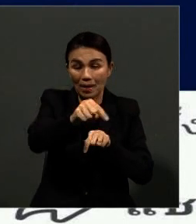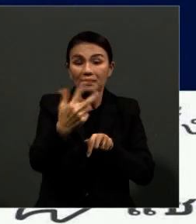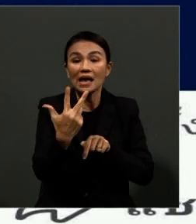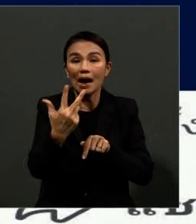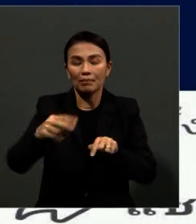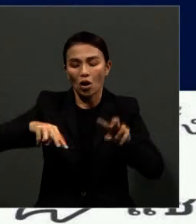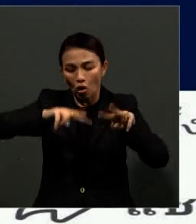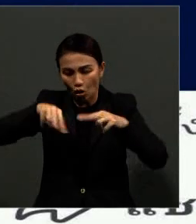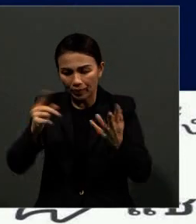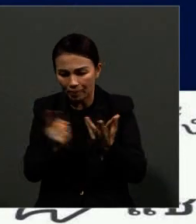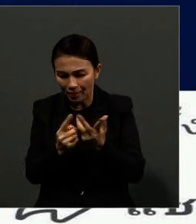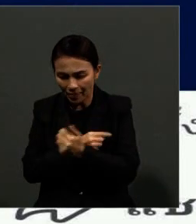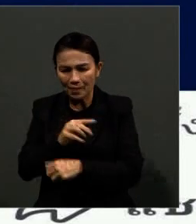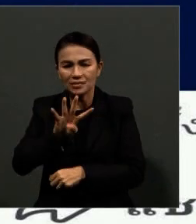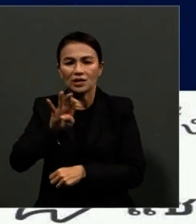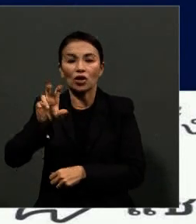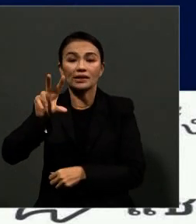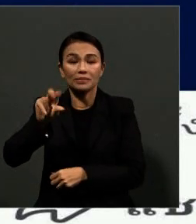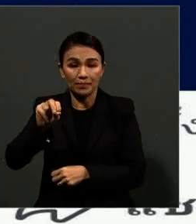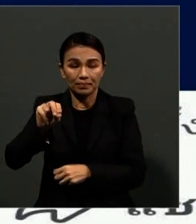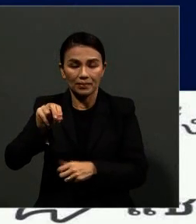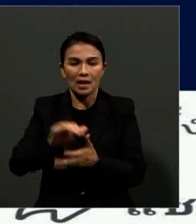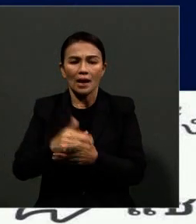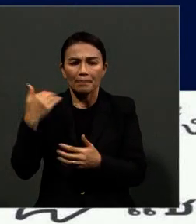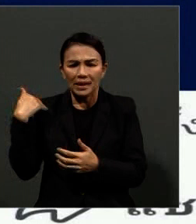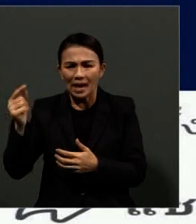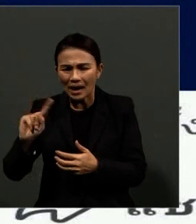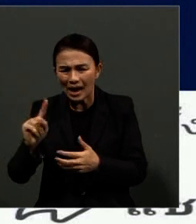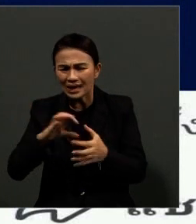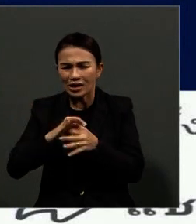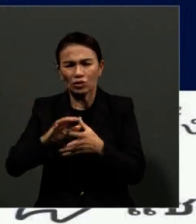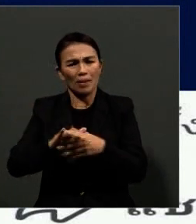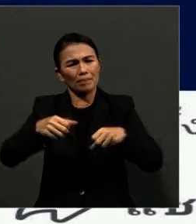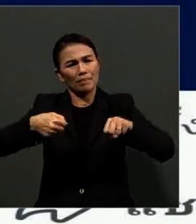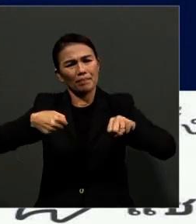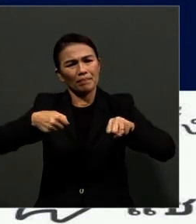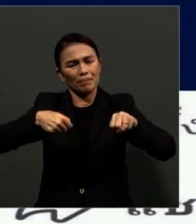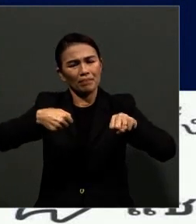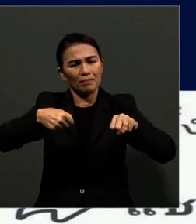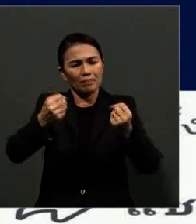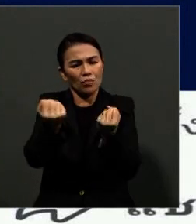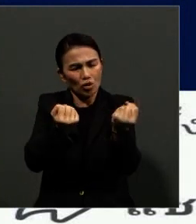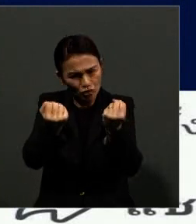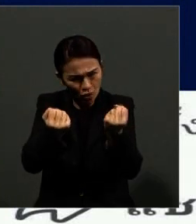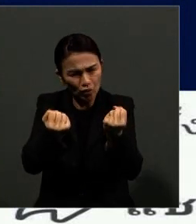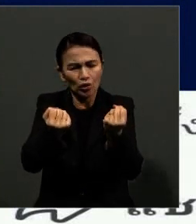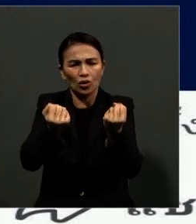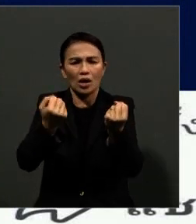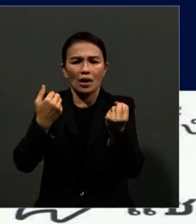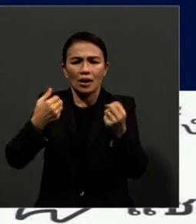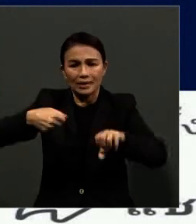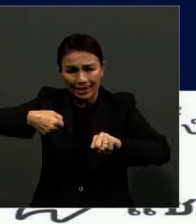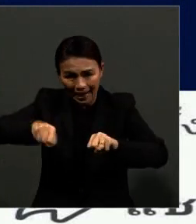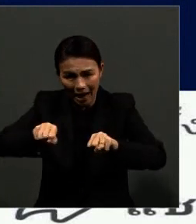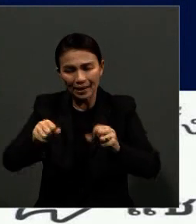รถทั้งหมด 430คันเป็นรถยนต์บรรทุกสไลด์ 30คันนอกนั้นเป็นจักรยานยนต์ 400คันมี